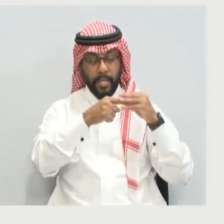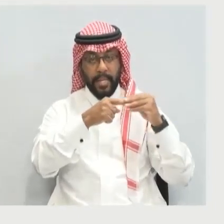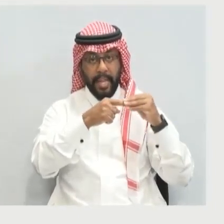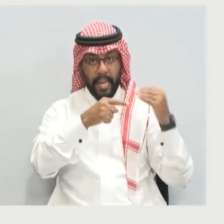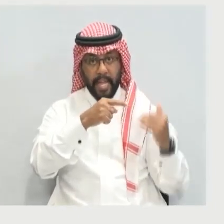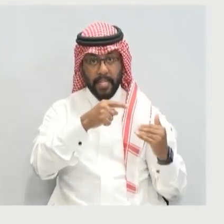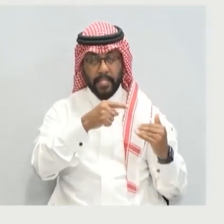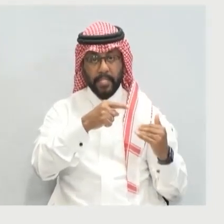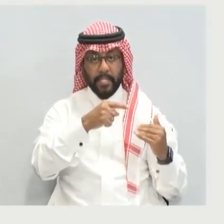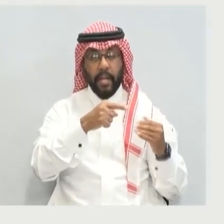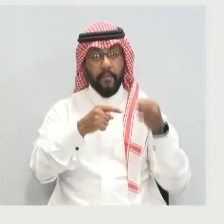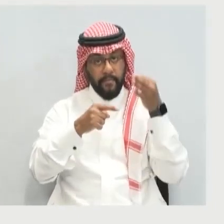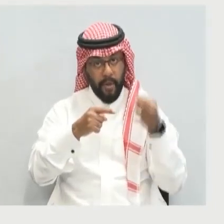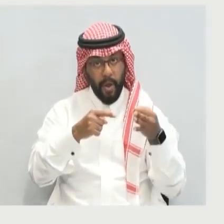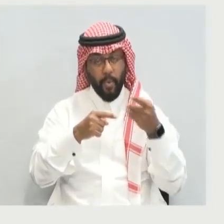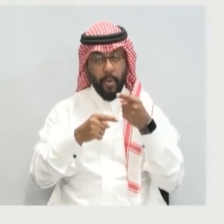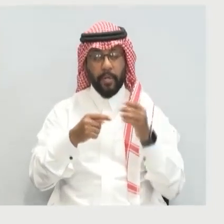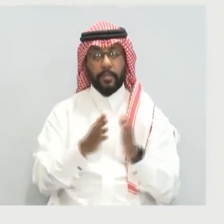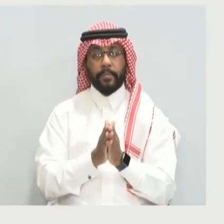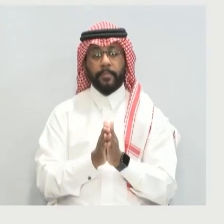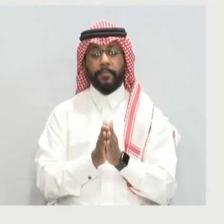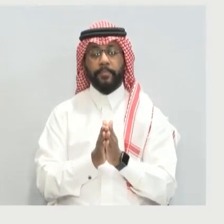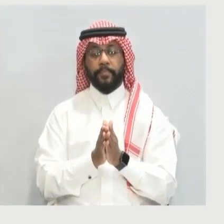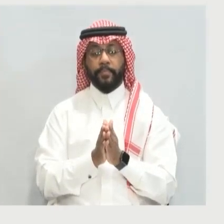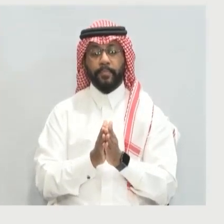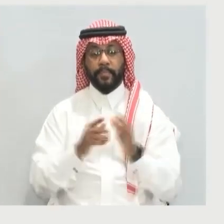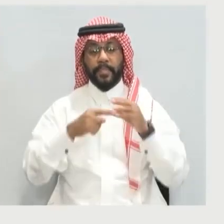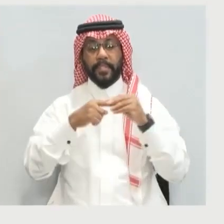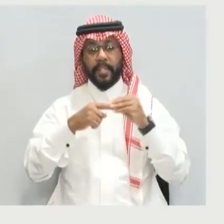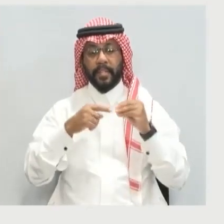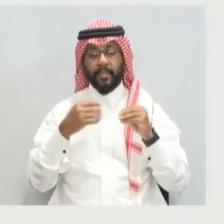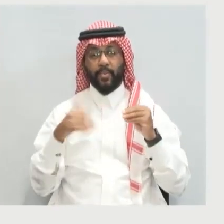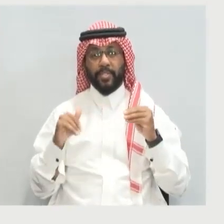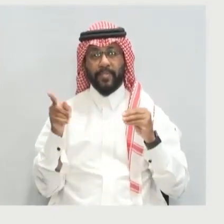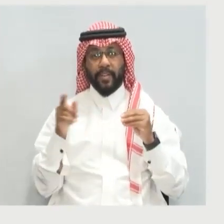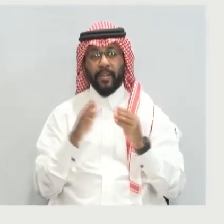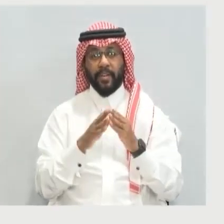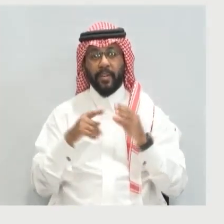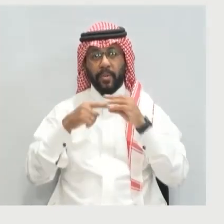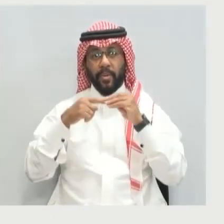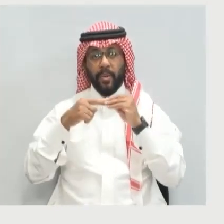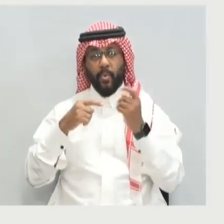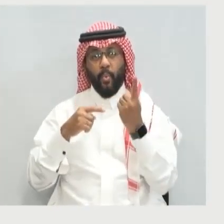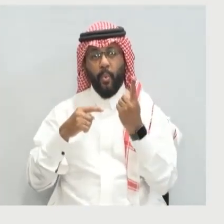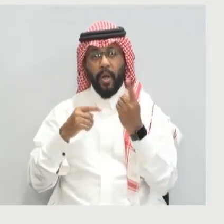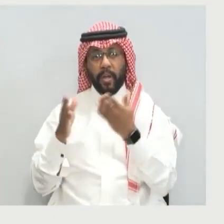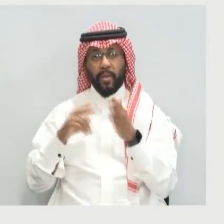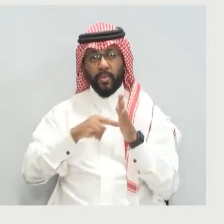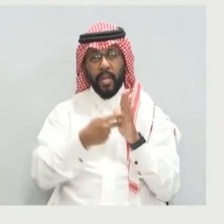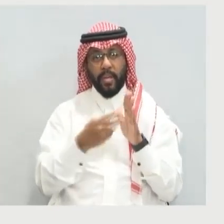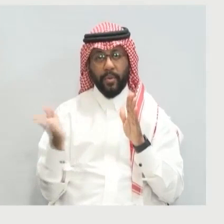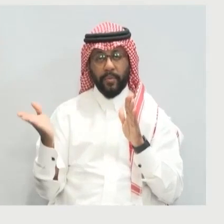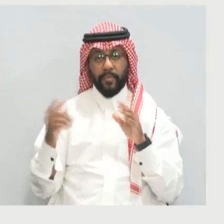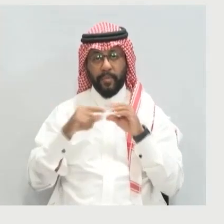طرح التركيز النهائي ناقص التركيز الابتدائي اذا سالب نصف مولار ناقص مولار والتغير